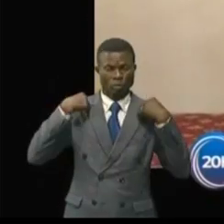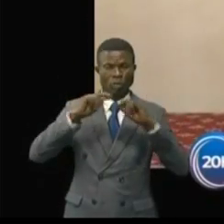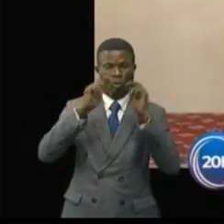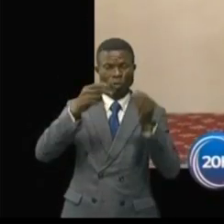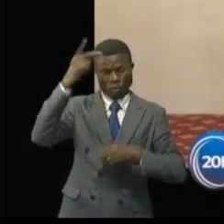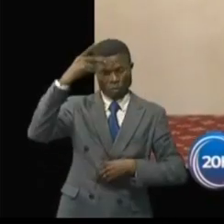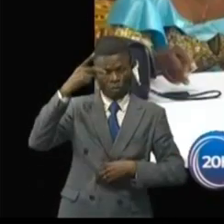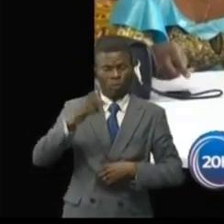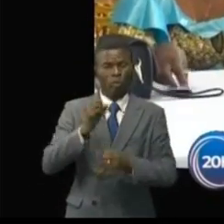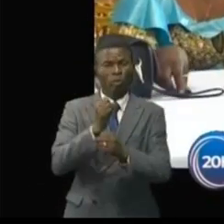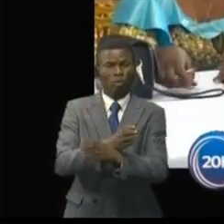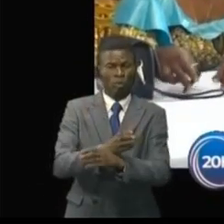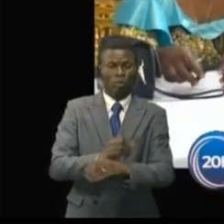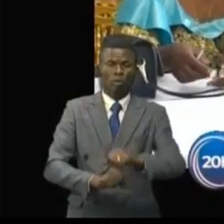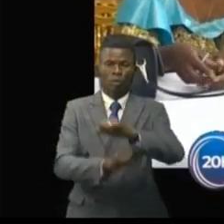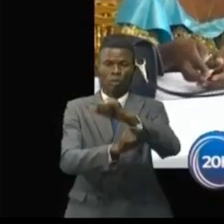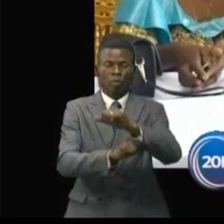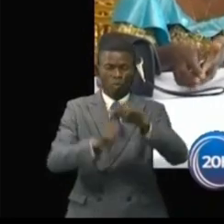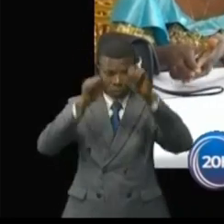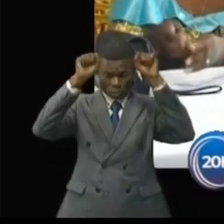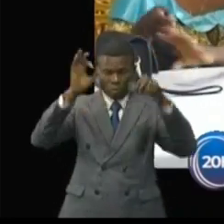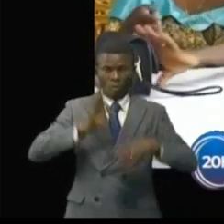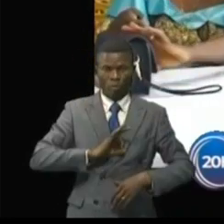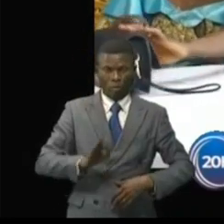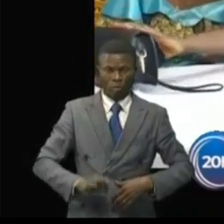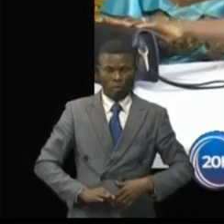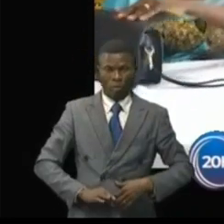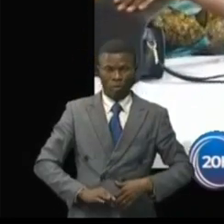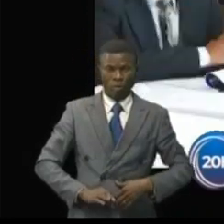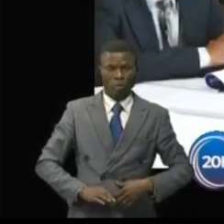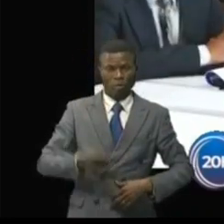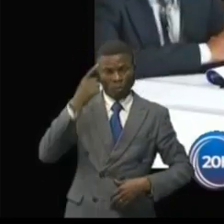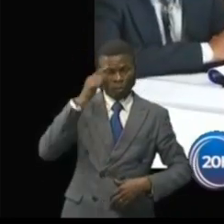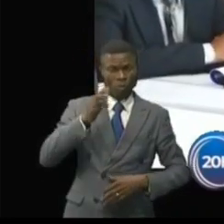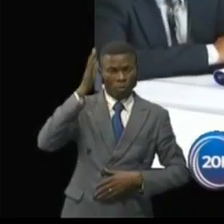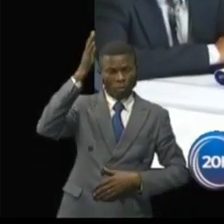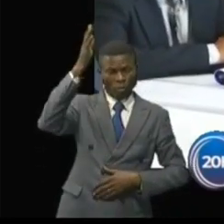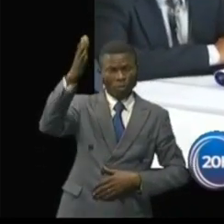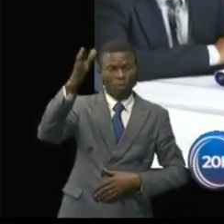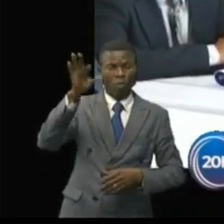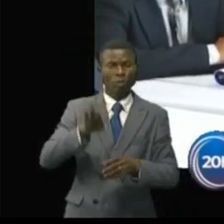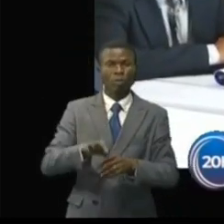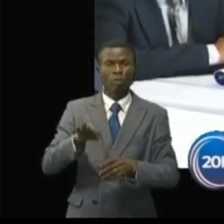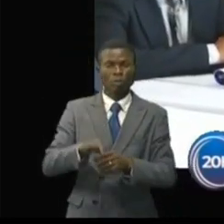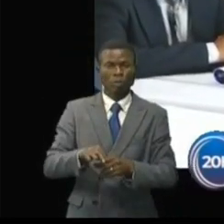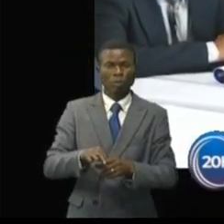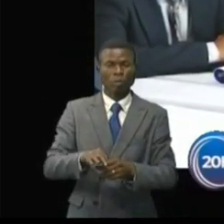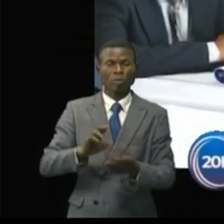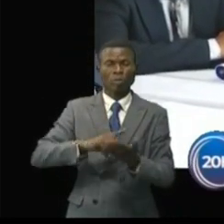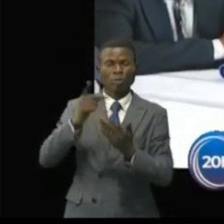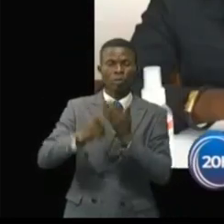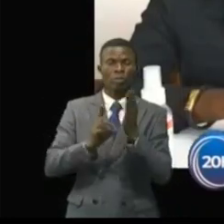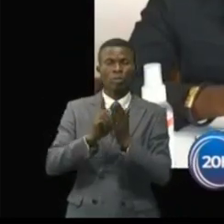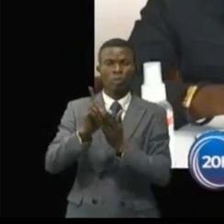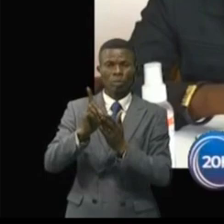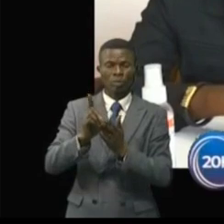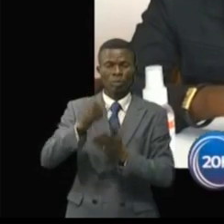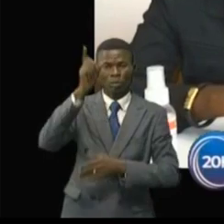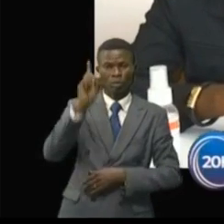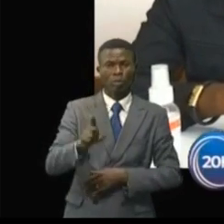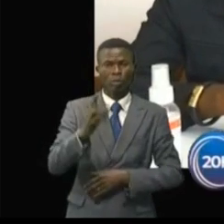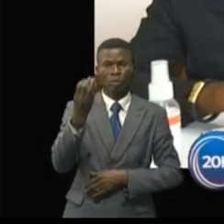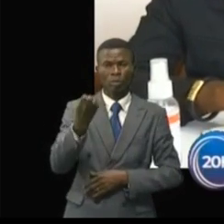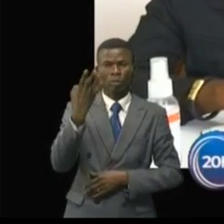sa disponibilité d'accompagner le chef de l'État, Félix-Antoine Tshisekedi Tshilombo, dans le cadre du projet de développement des